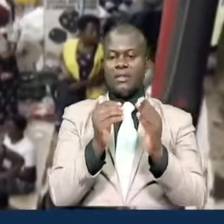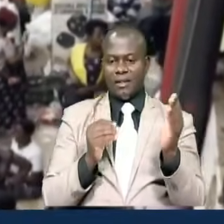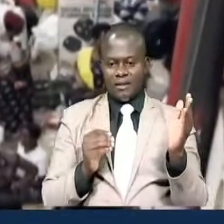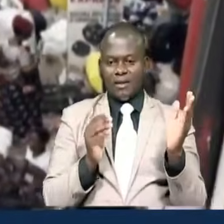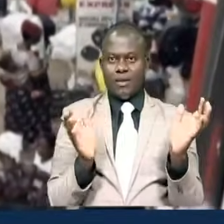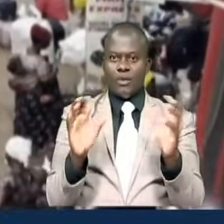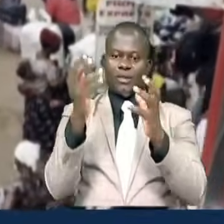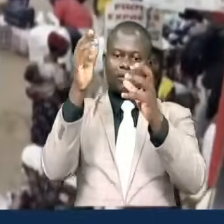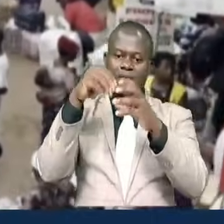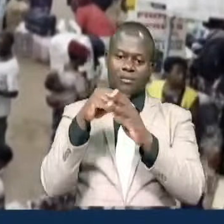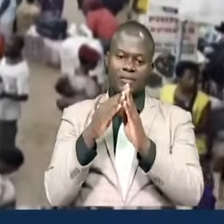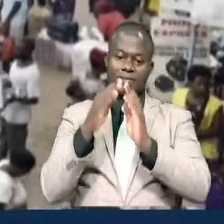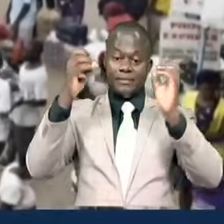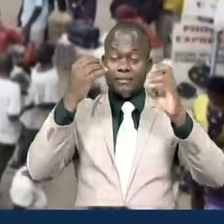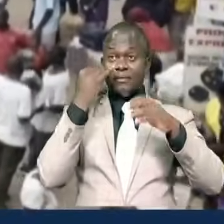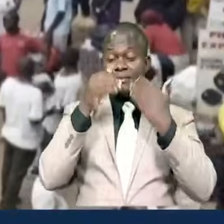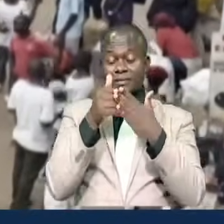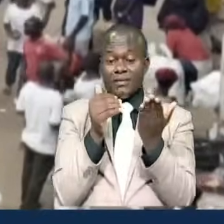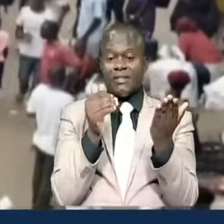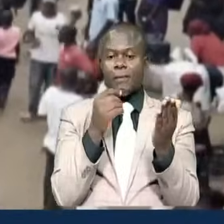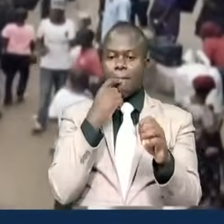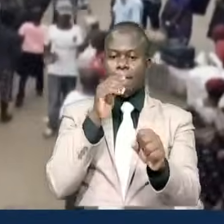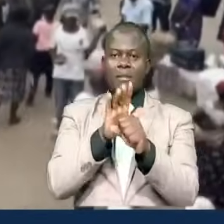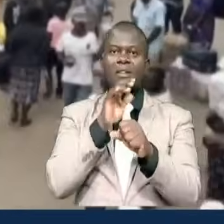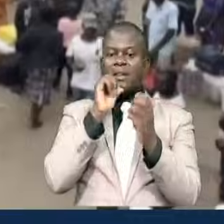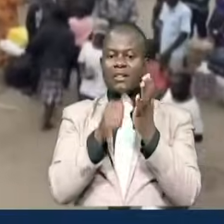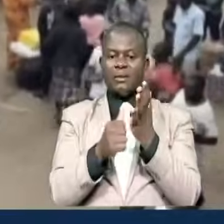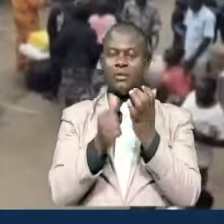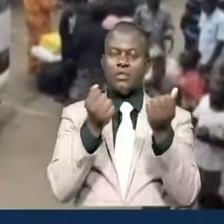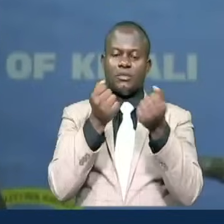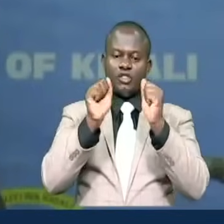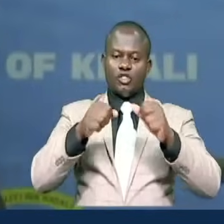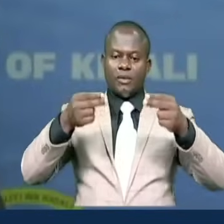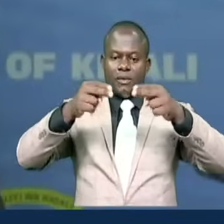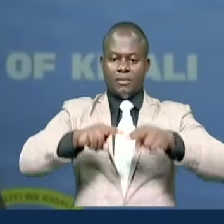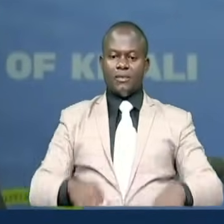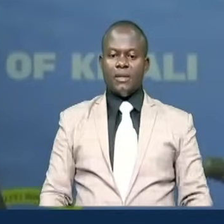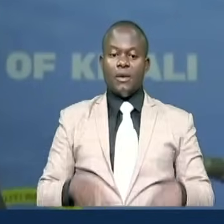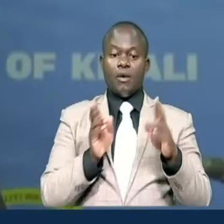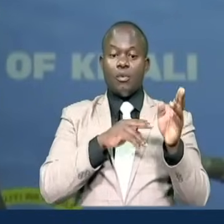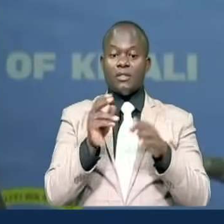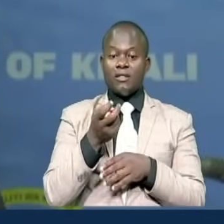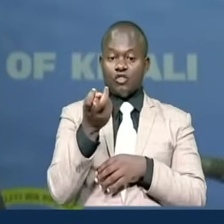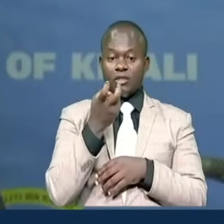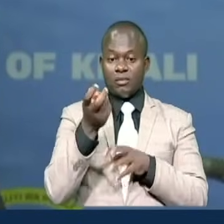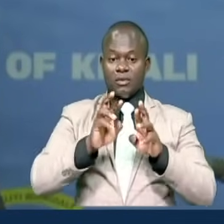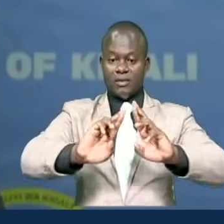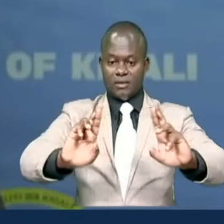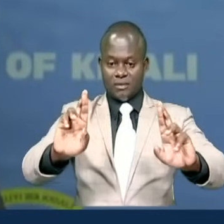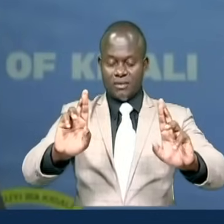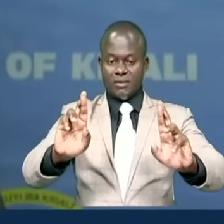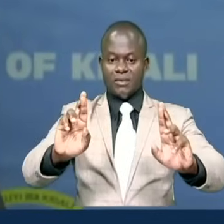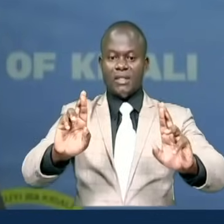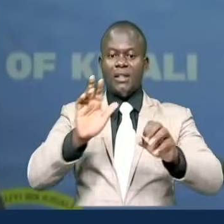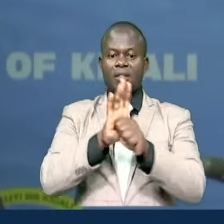ntara nubwo yizeza ko nta kibazo cy'ibura ry'imodoka kizabaho ubundi ingendo zirategurwa cyane